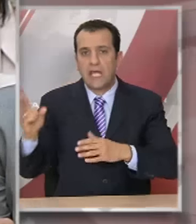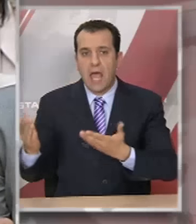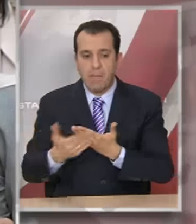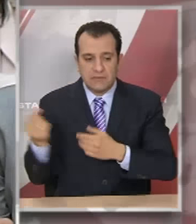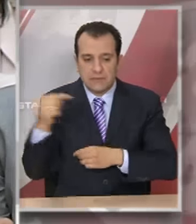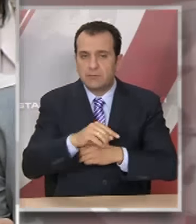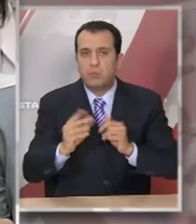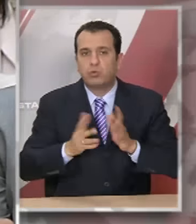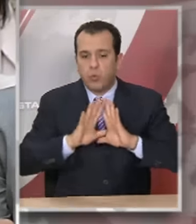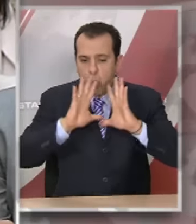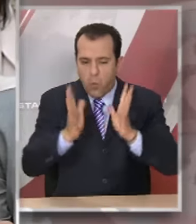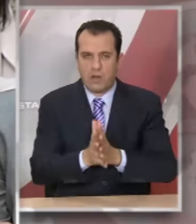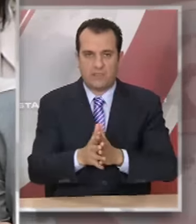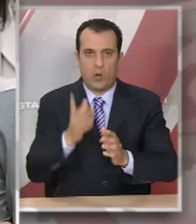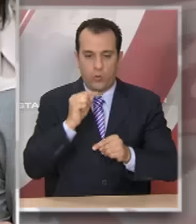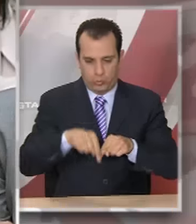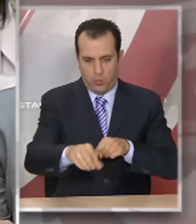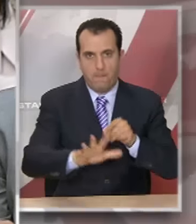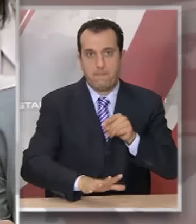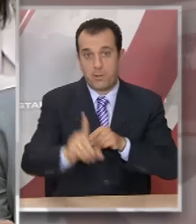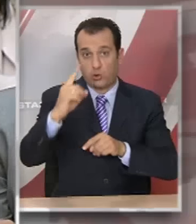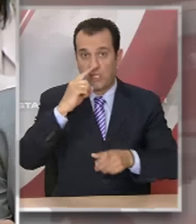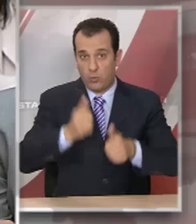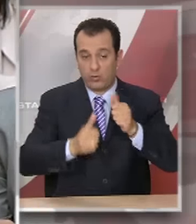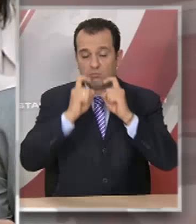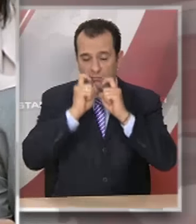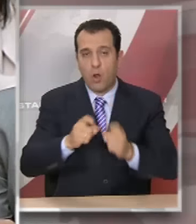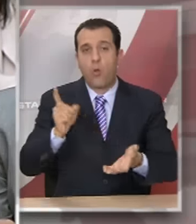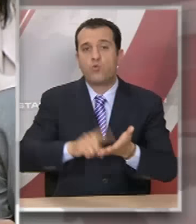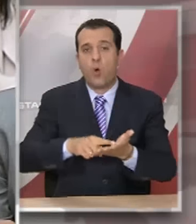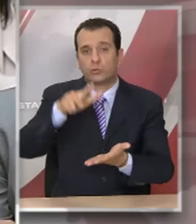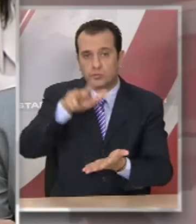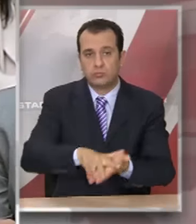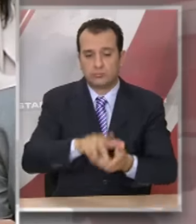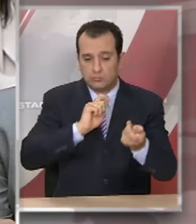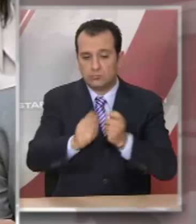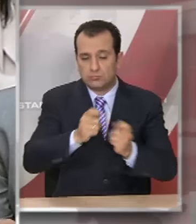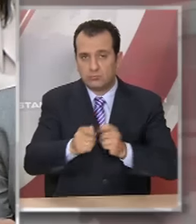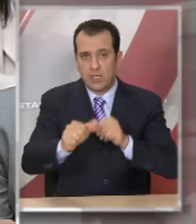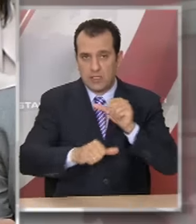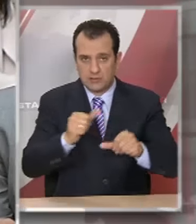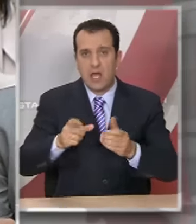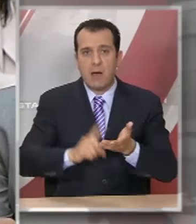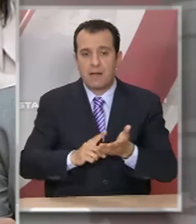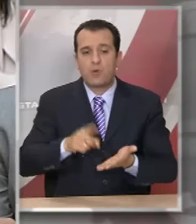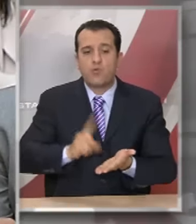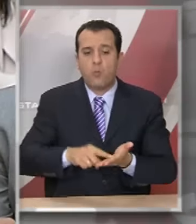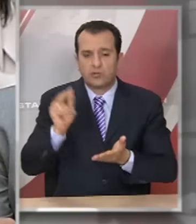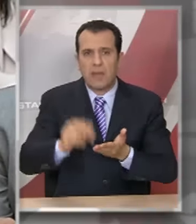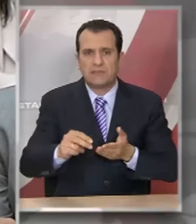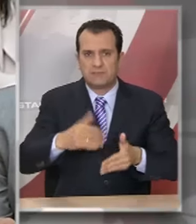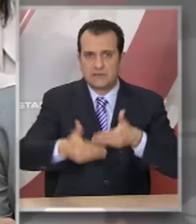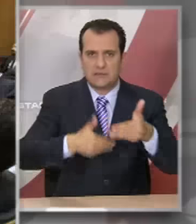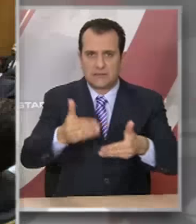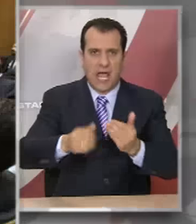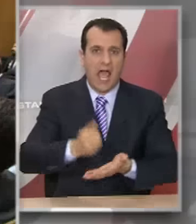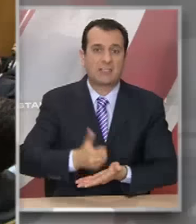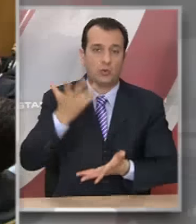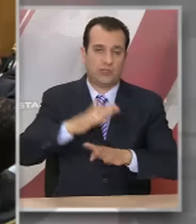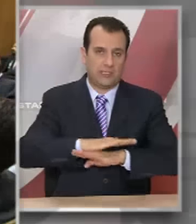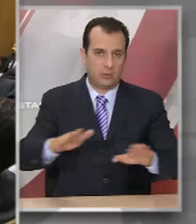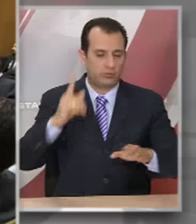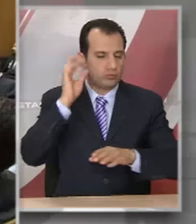η 1η Ιουνίου και η κυβέρνηση καλείται να νομοθετήσει τις αλλαγές, δόθηκε έμφαση στη νομοθετική ολοκλήρωση της αξιολόγησης και τα νομοσχέδια